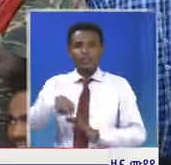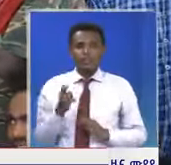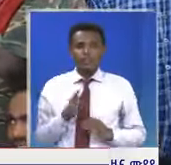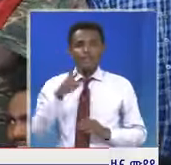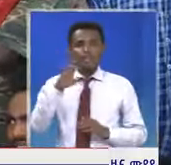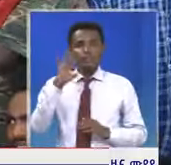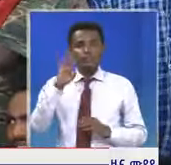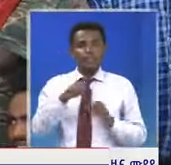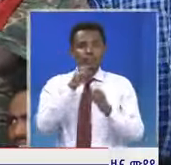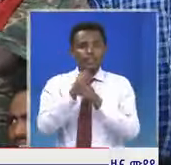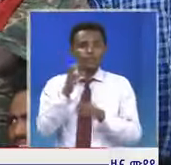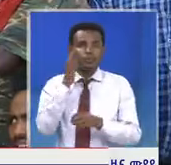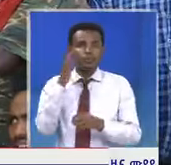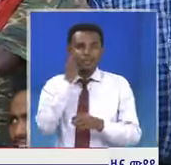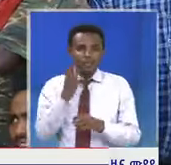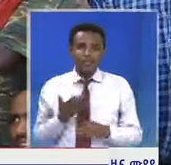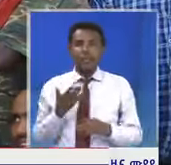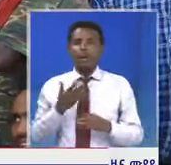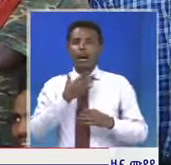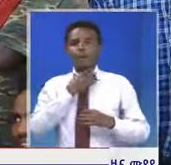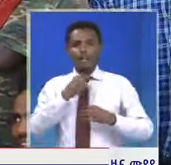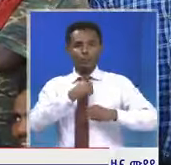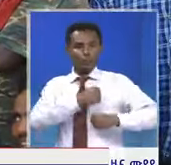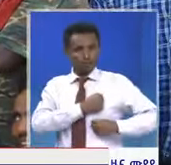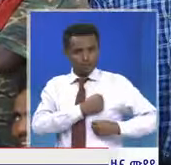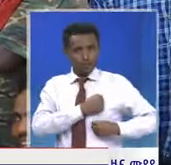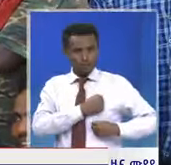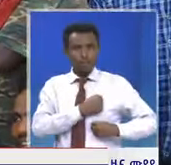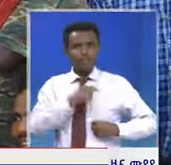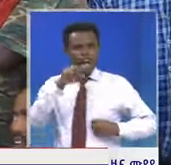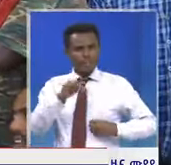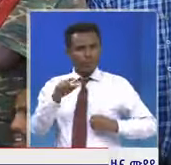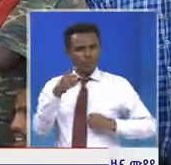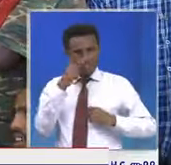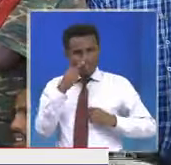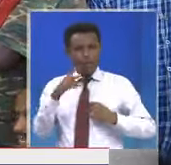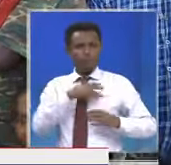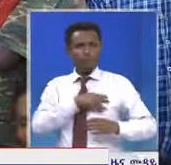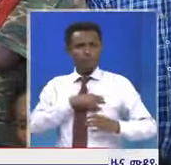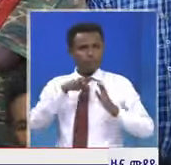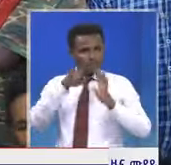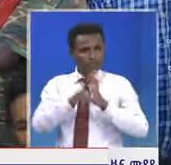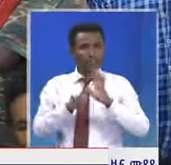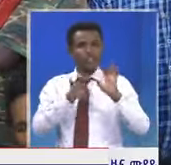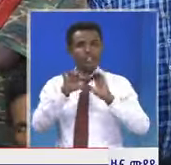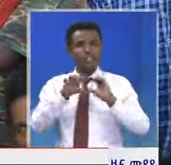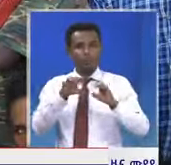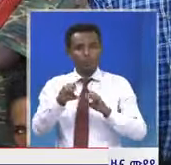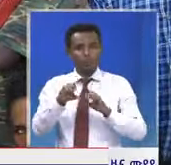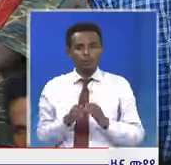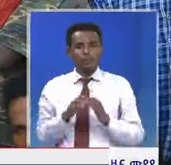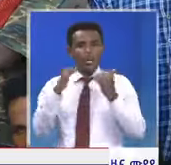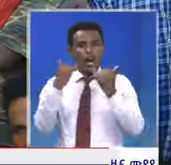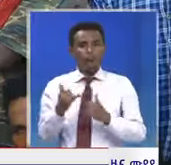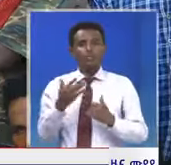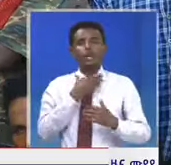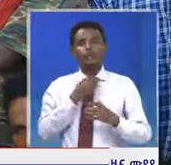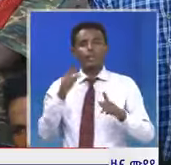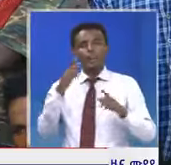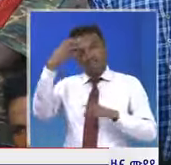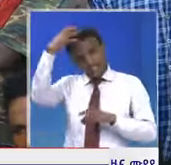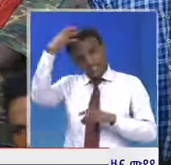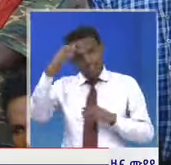ስትገዛ አማራ በወትድርና አንሶ እንዲታይ ሞራሉ ዝቅ እንዲል ተደርጓል። አሁን የአማራ መንግስት